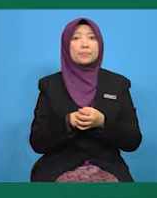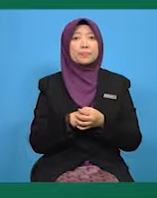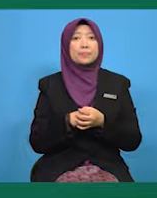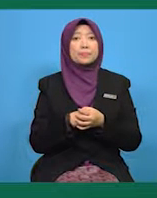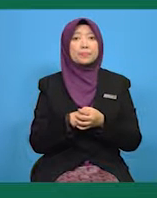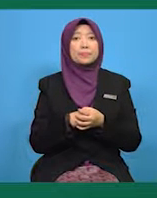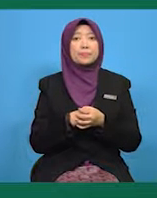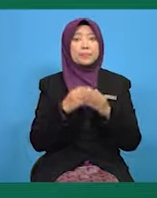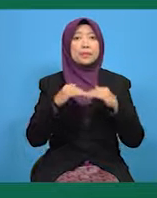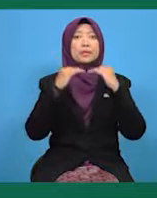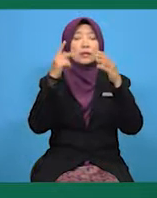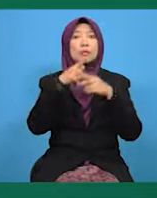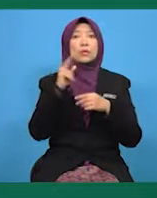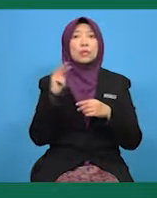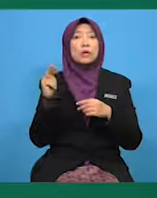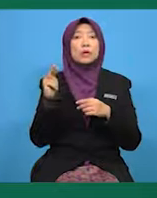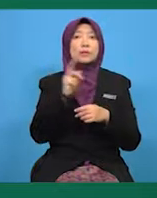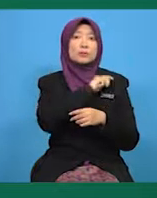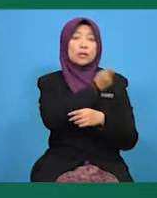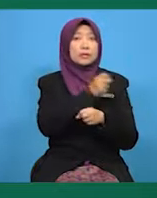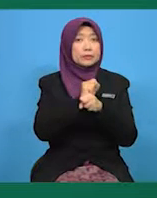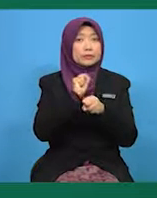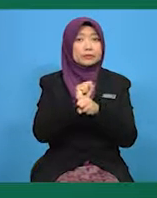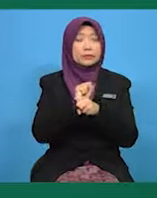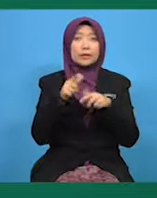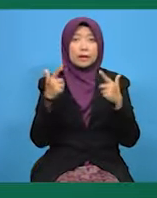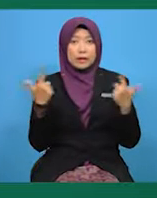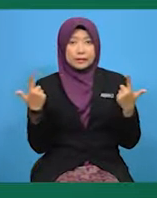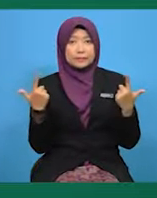terhadap tingkat keluaran buruh dan lain-lain